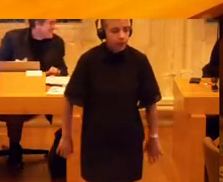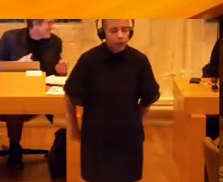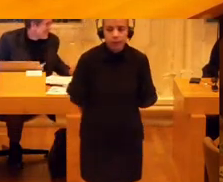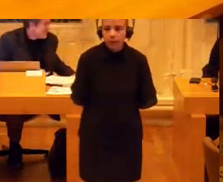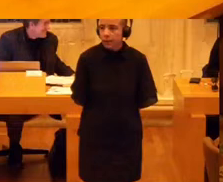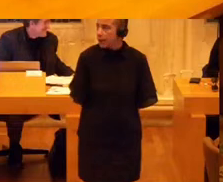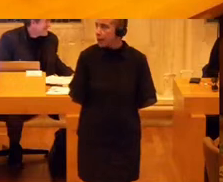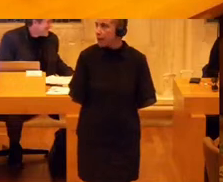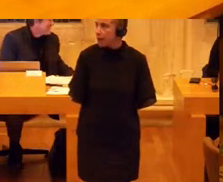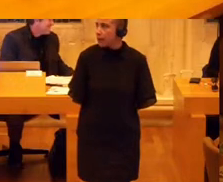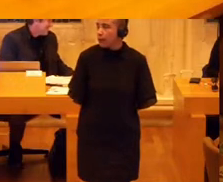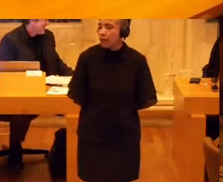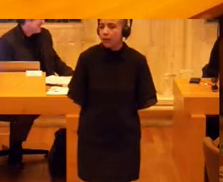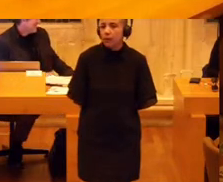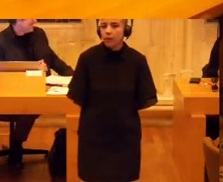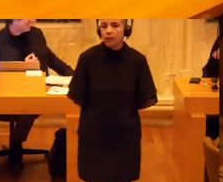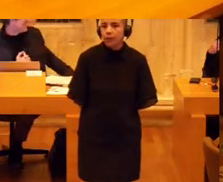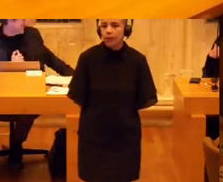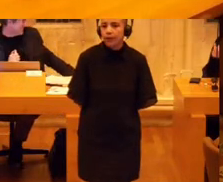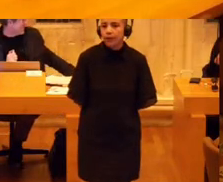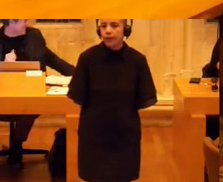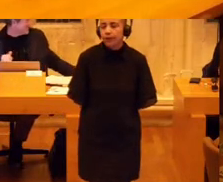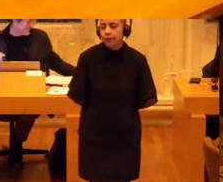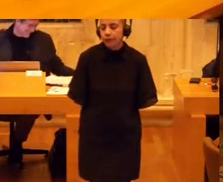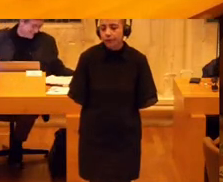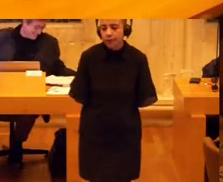Celle-là, c'est incroyable. Non, mais c'est pour ça qu'à un moment,